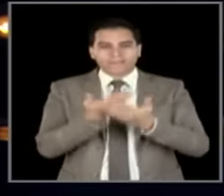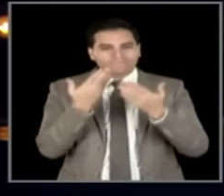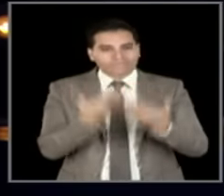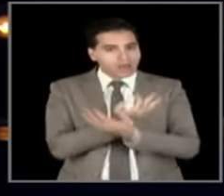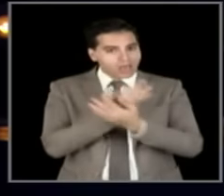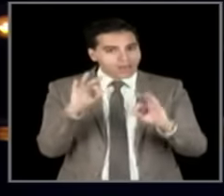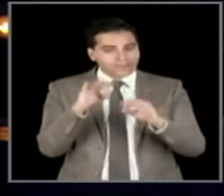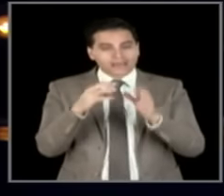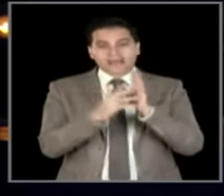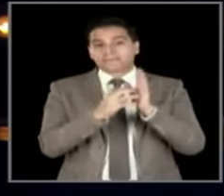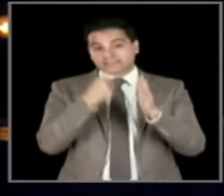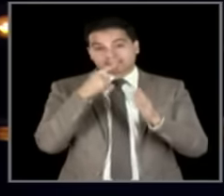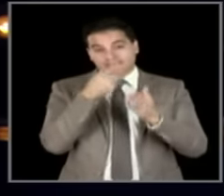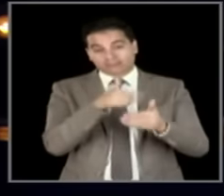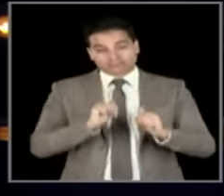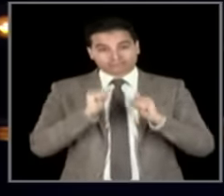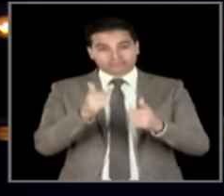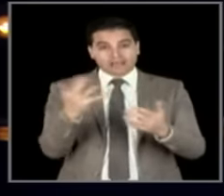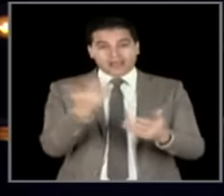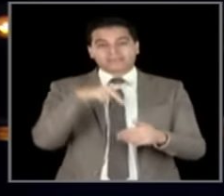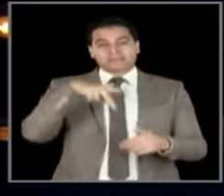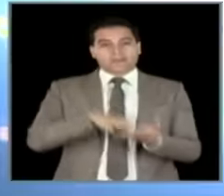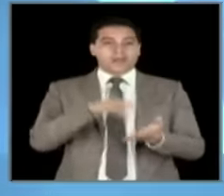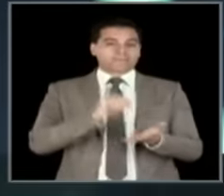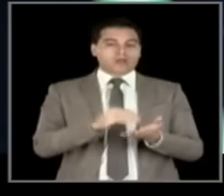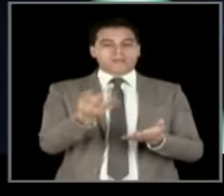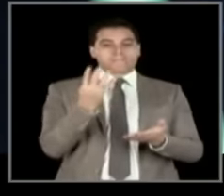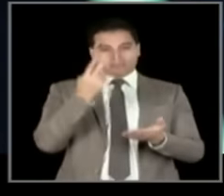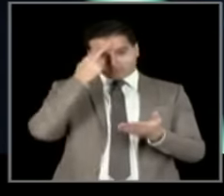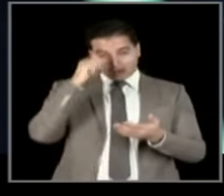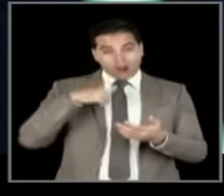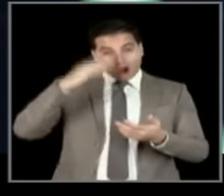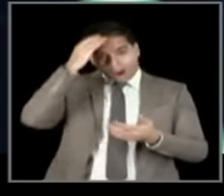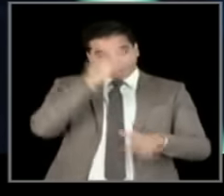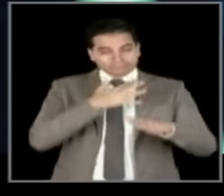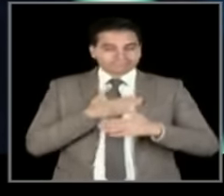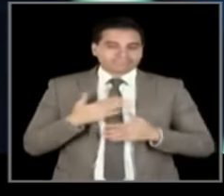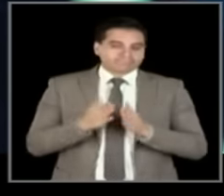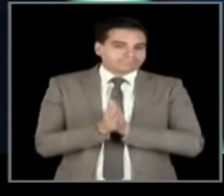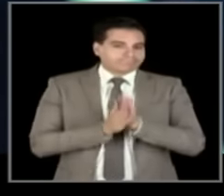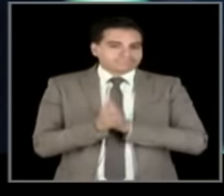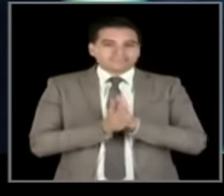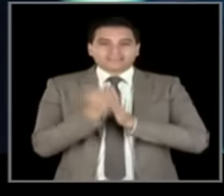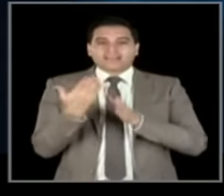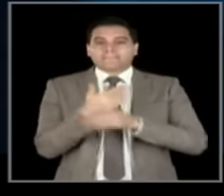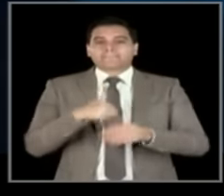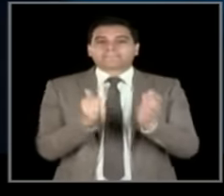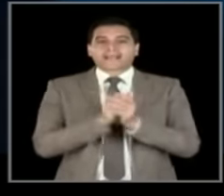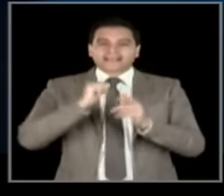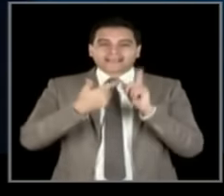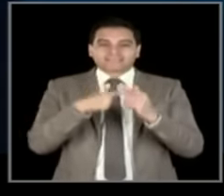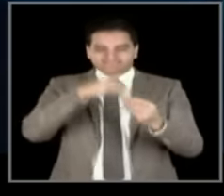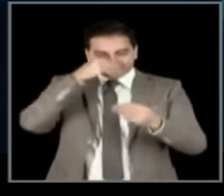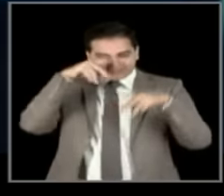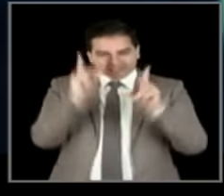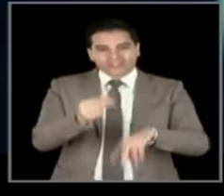هيمثل جامعة اسكندرية في مباراة النهاردة 8 طلاب، هيبتدي منهم 4. العباقرة بالنسبة لنا هي بيتنا التاني اللي بنقدر نلاقي فيها نفسنا، وإن شاء الله احنا